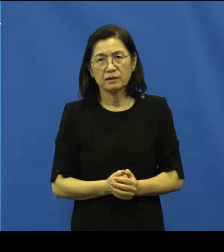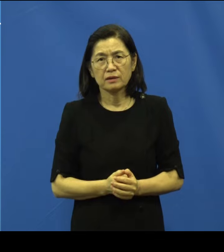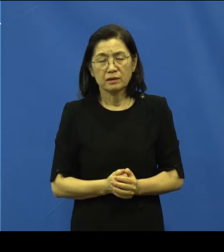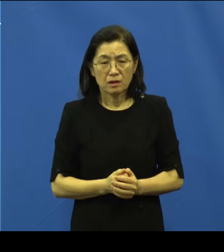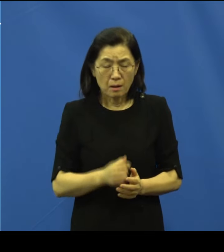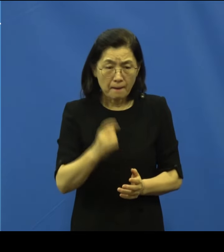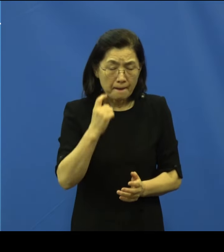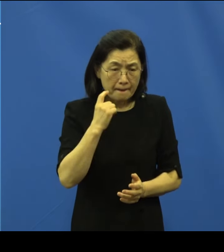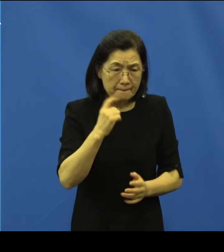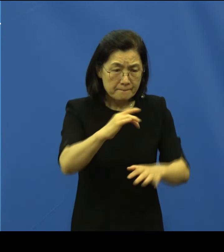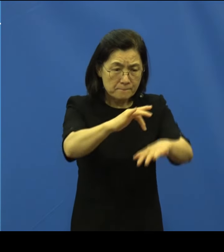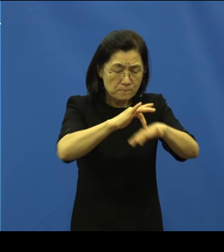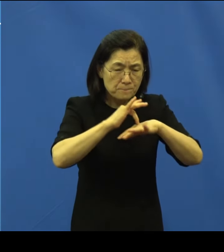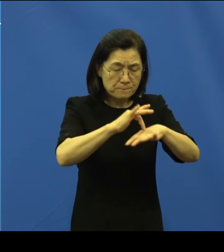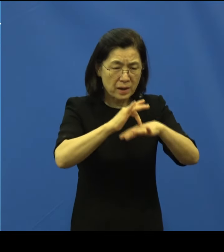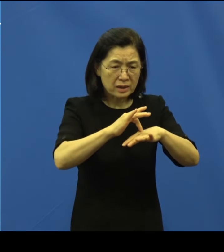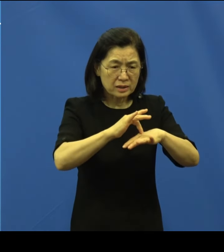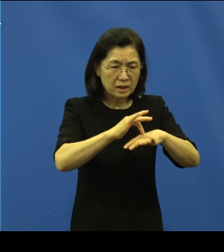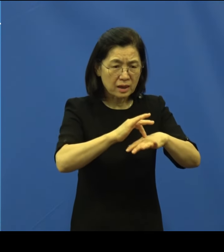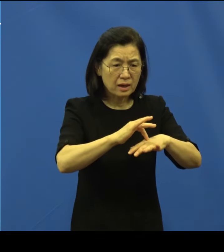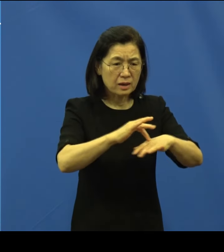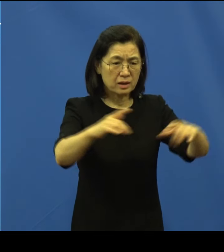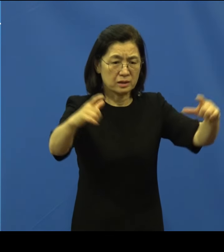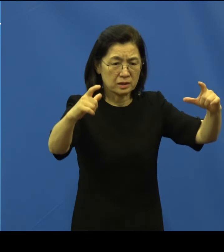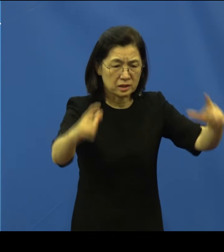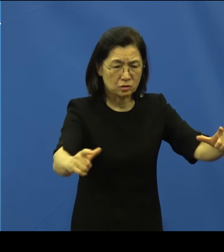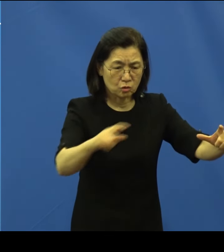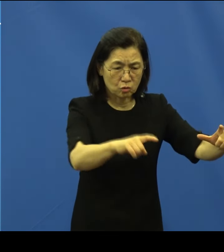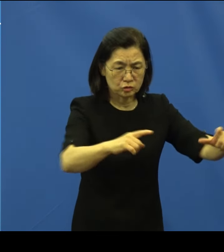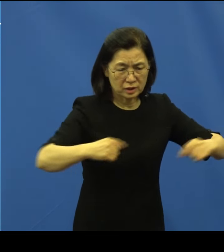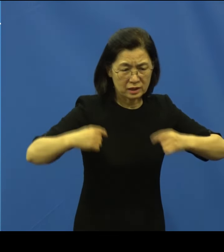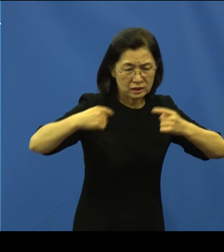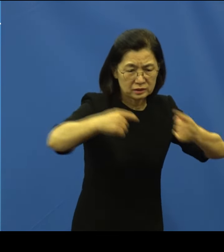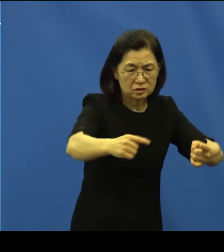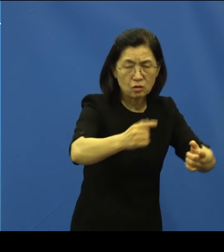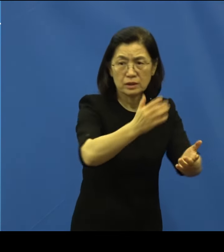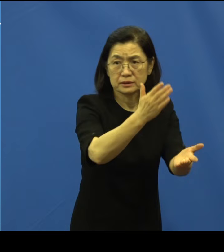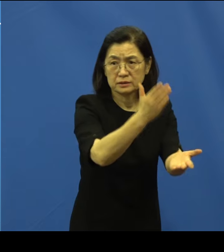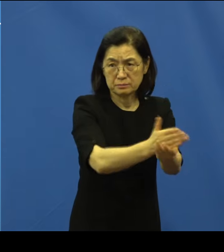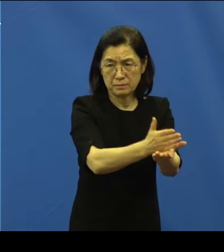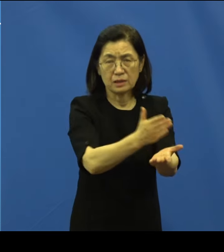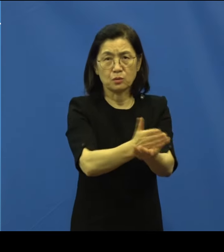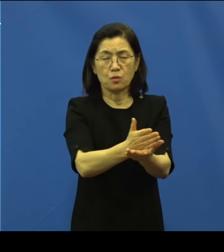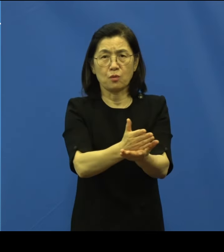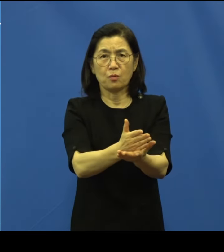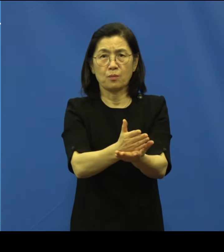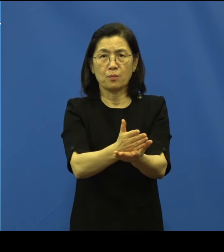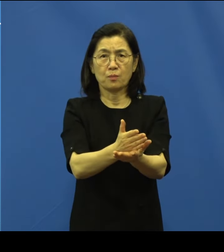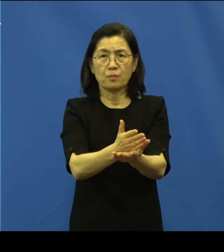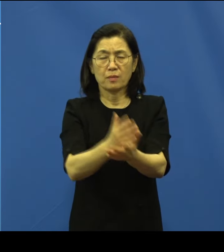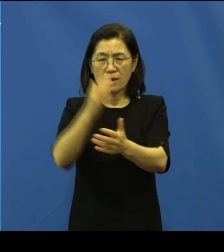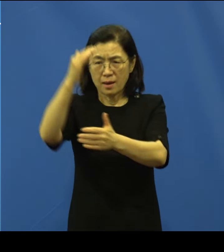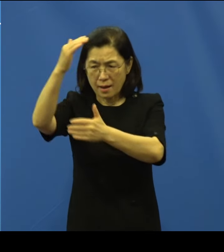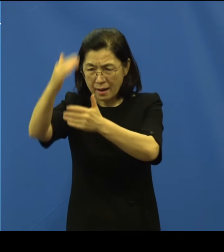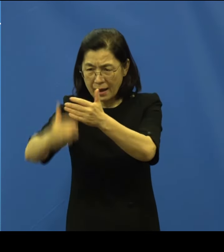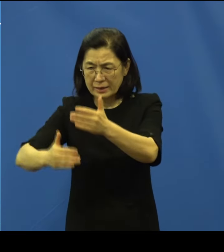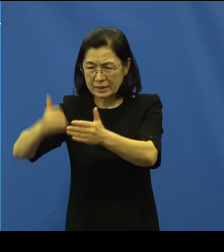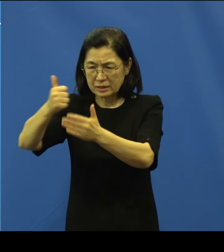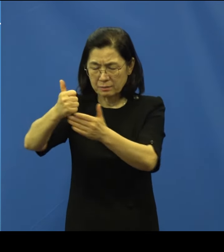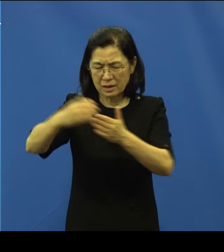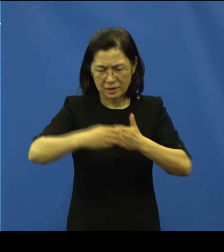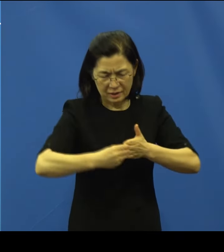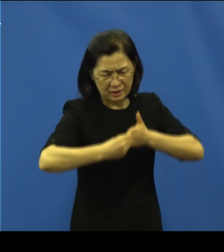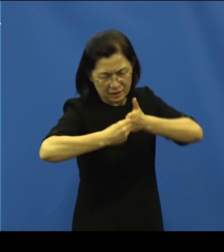되는 거죠. 마귀의 루트 안으로 들어가지 말고 하나님의 그 지시한 인도하는